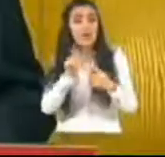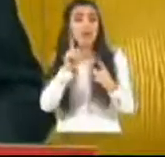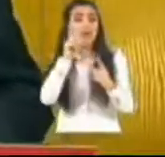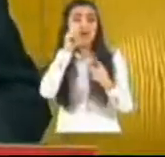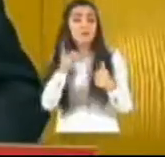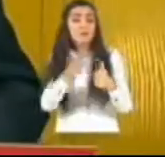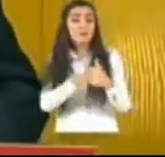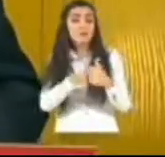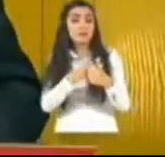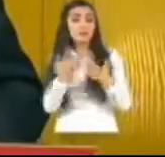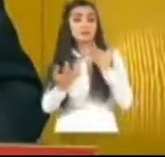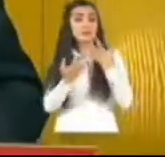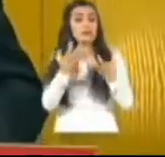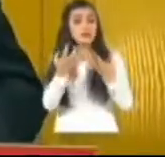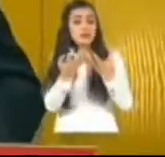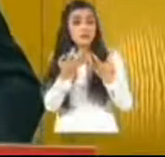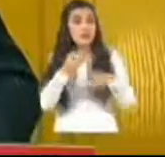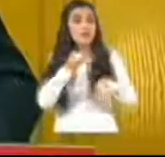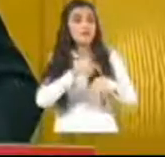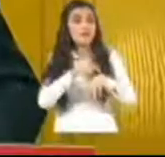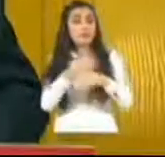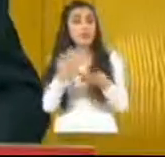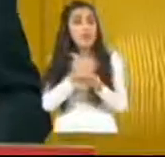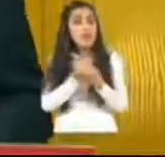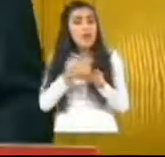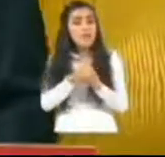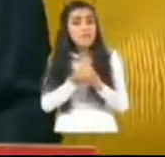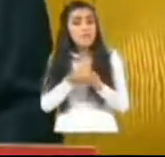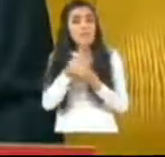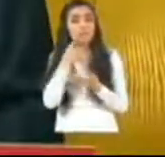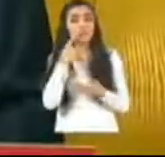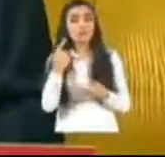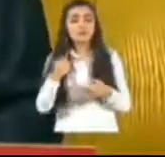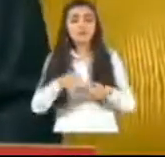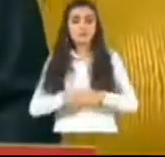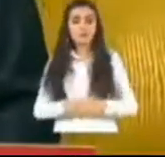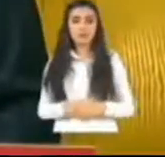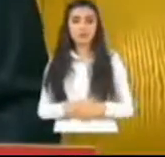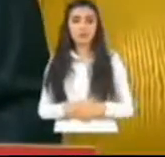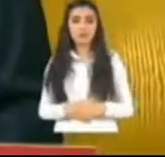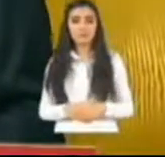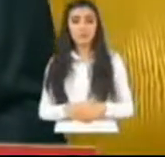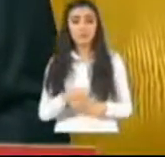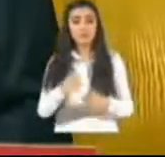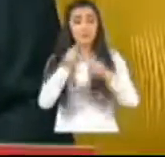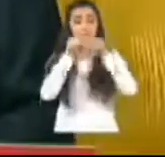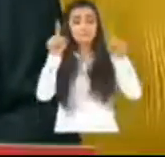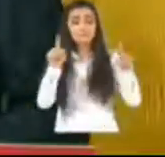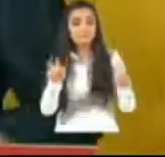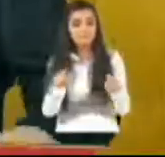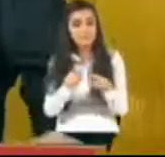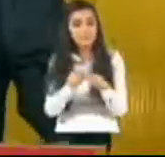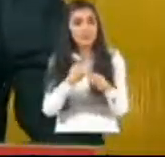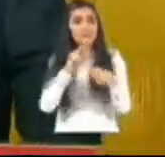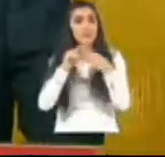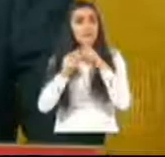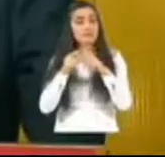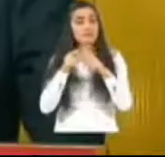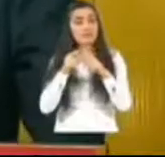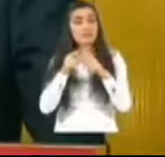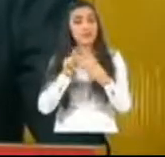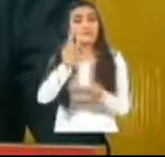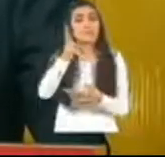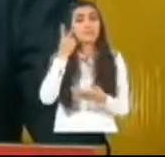başta kaynak, vakit ve emek israfına yol açacaktır. Bu çerçevede